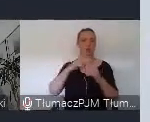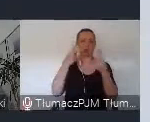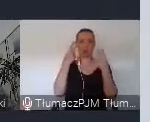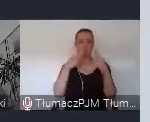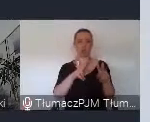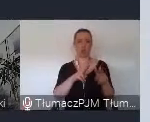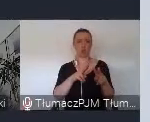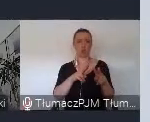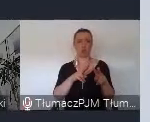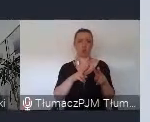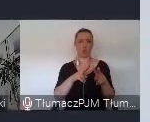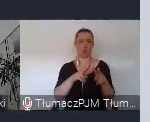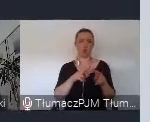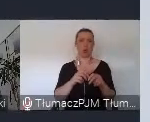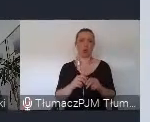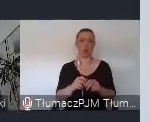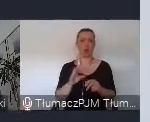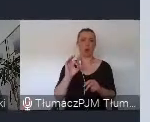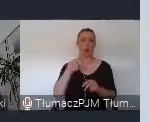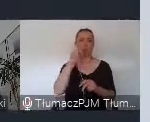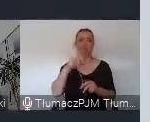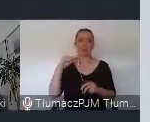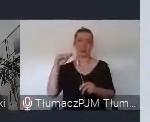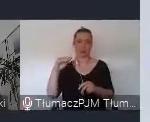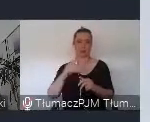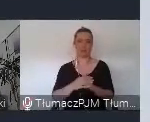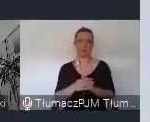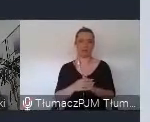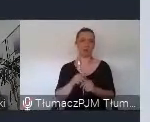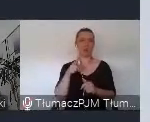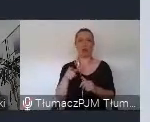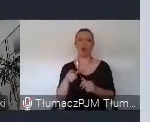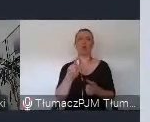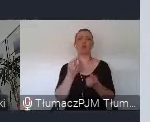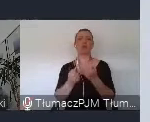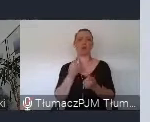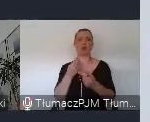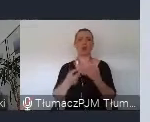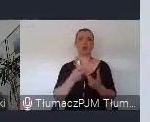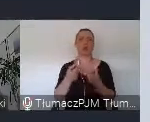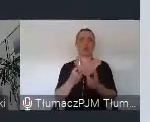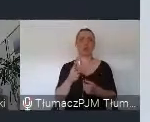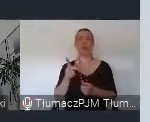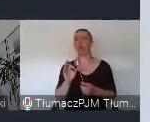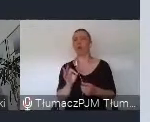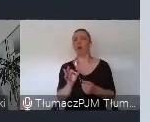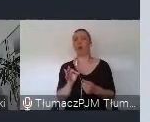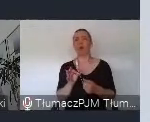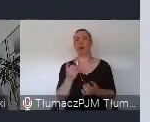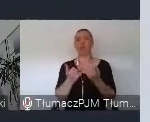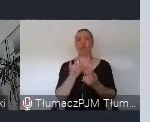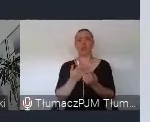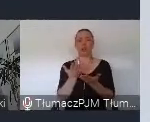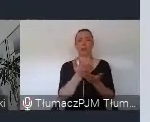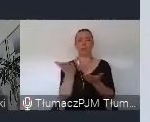to nam, powiem szczerze, nie idzie za bardzo dobrze, dlatego że my w tej chwili, w zależności od tego, jakie dane weźmiemy, czy weźmiemy dane ogólne z GUS-u,